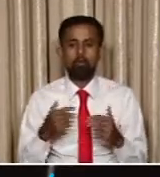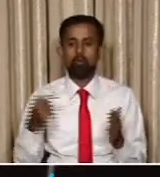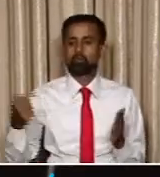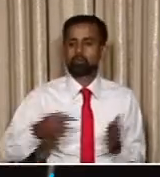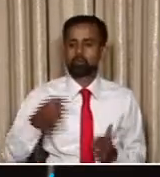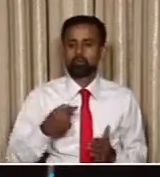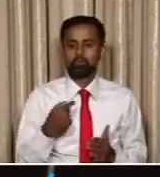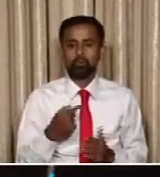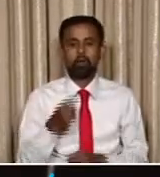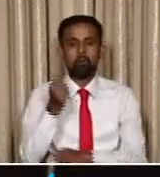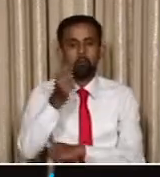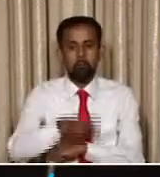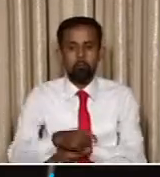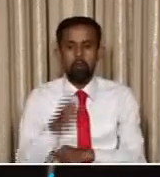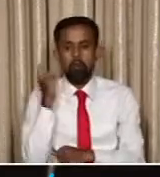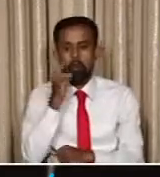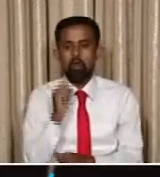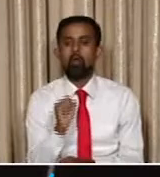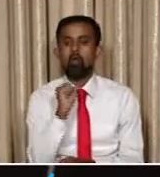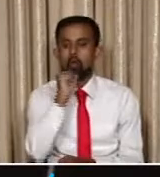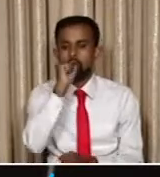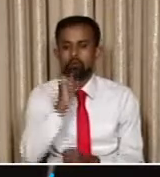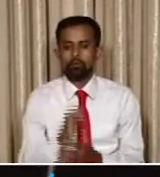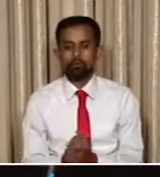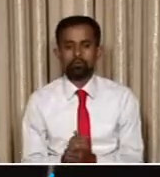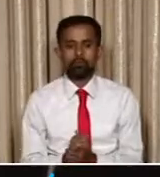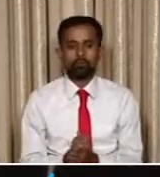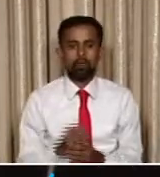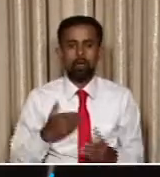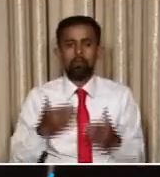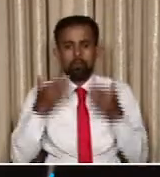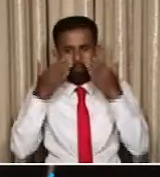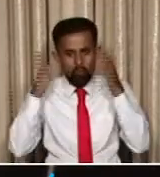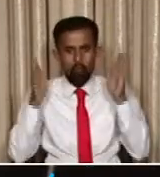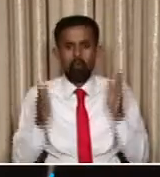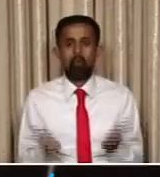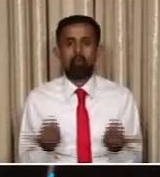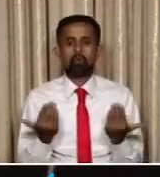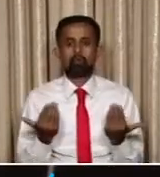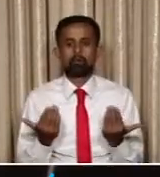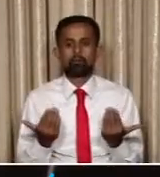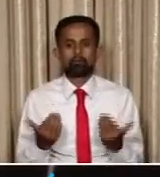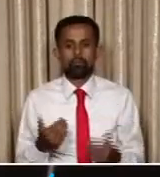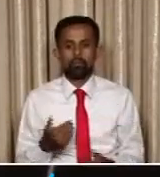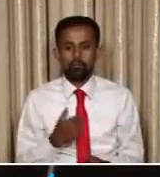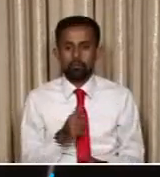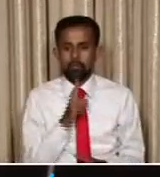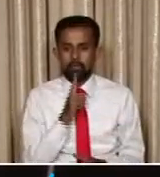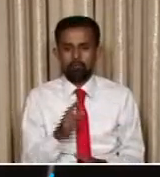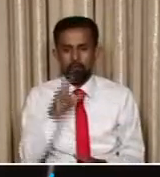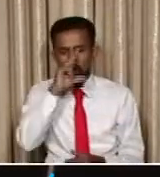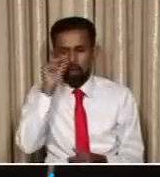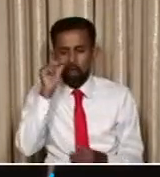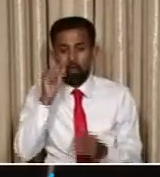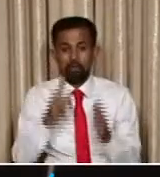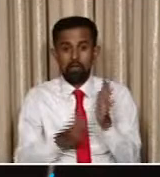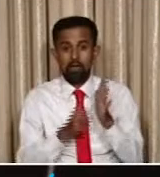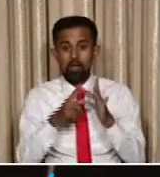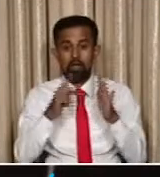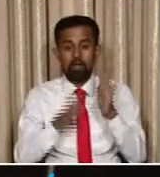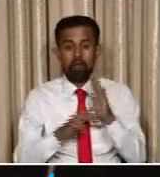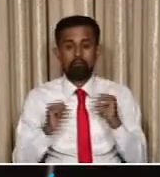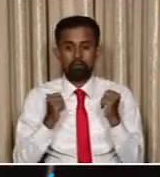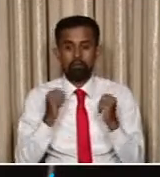ගෙන්න ගන්න ක්‍රමවේද හොයාගන්නේ අපි මේක විවෘත කළ යුතුයි මම කතා කර නයිට් ලයිෆ් එක තමයි රටක